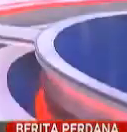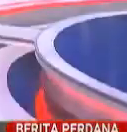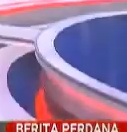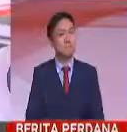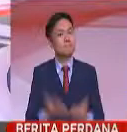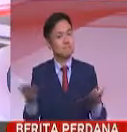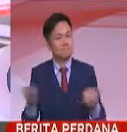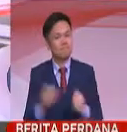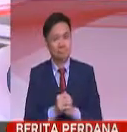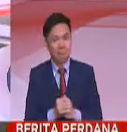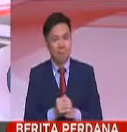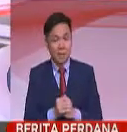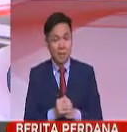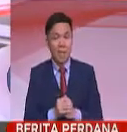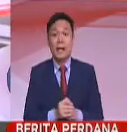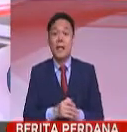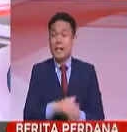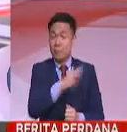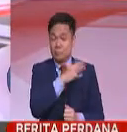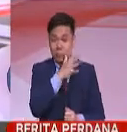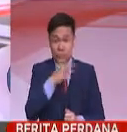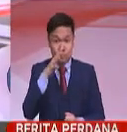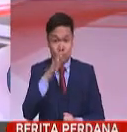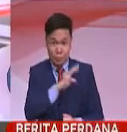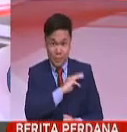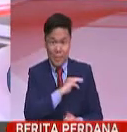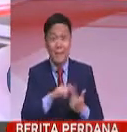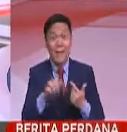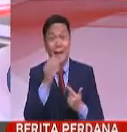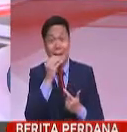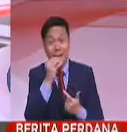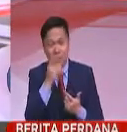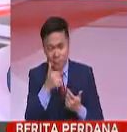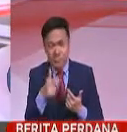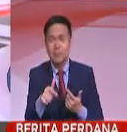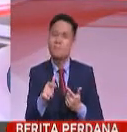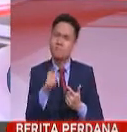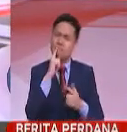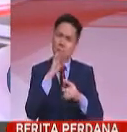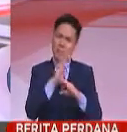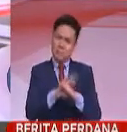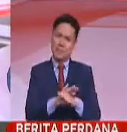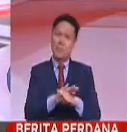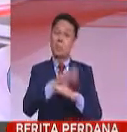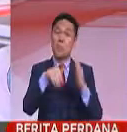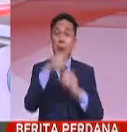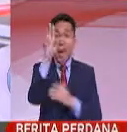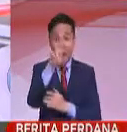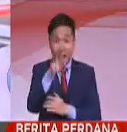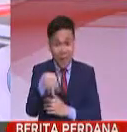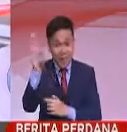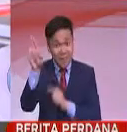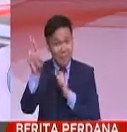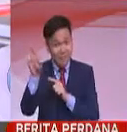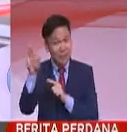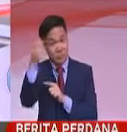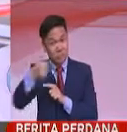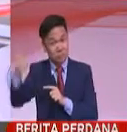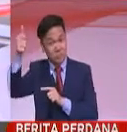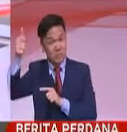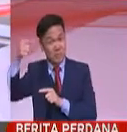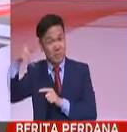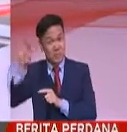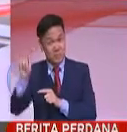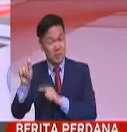Ya, kita bersua kembali. Kementerian Pertanian dan Industri Makanan memberi jaminan sebarang pengesahan halal daripada pihak berautoriti